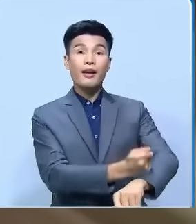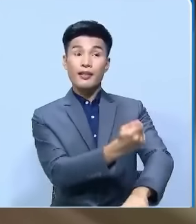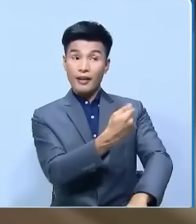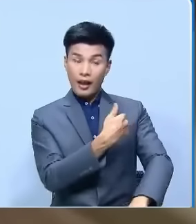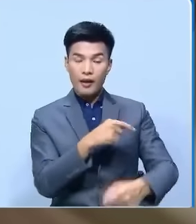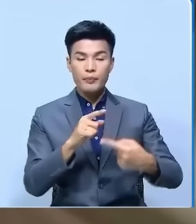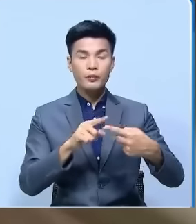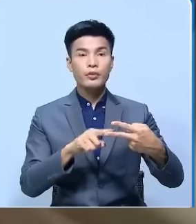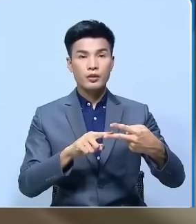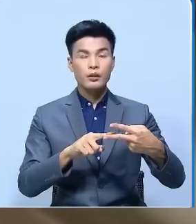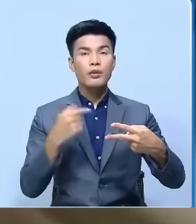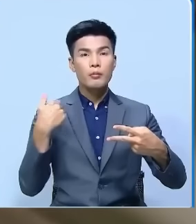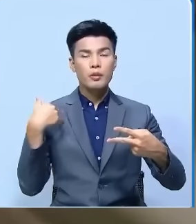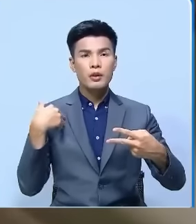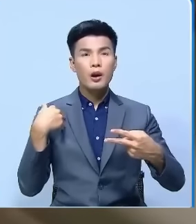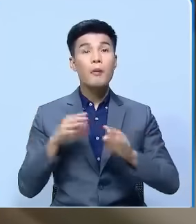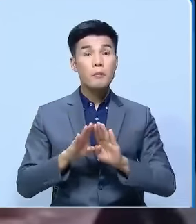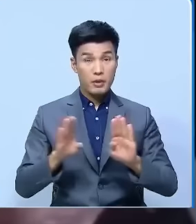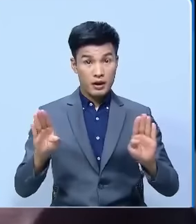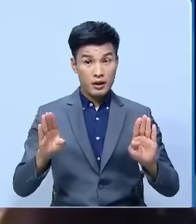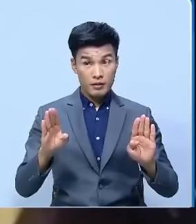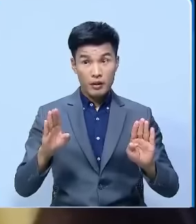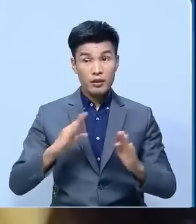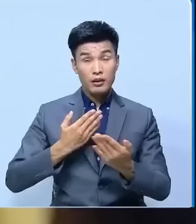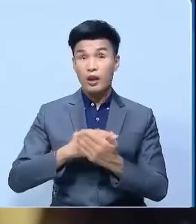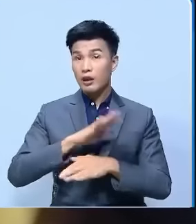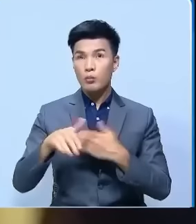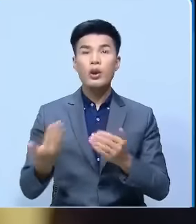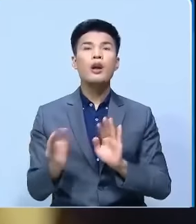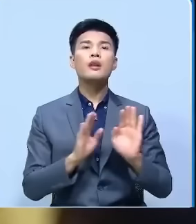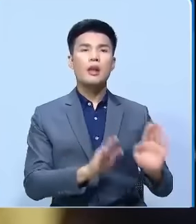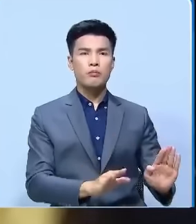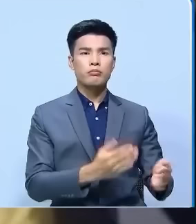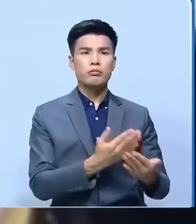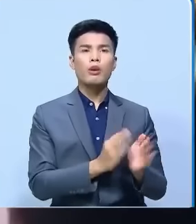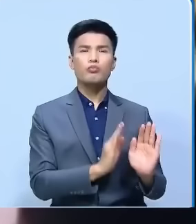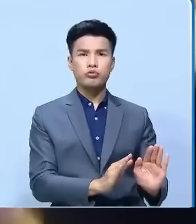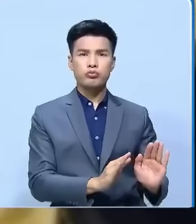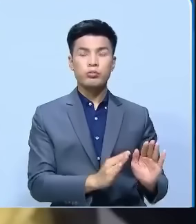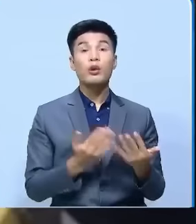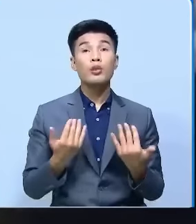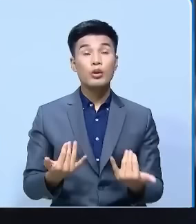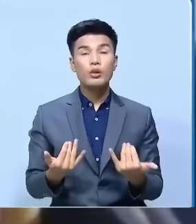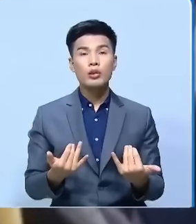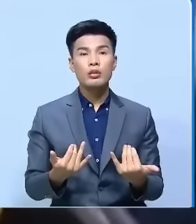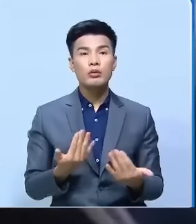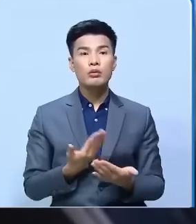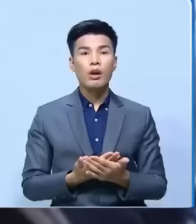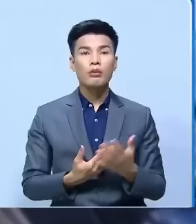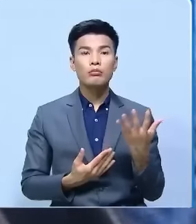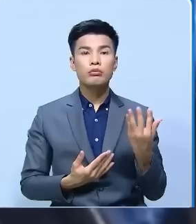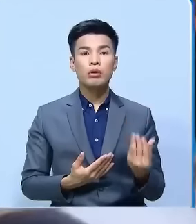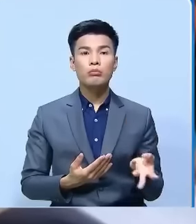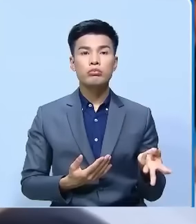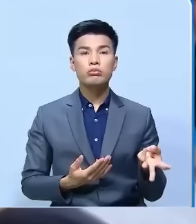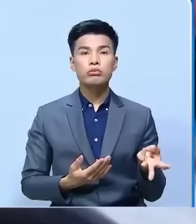บัญชีที่คือเปิดเอาไว้เนี่ยเงินทุกอย่างคุณยายเก็บไว้ในบัญชีนี้หมดทุกวันนี้เนี่ยไม่มีเงินในบัญชีแล้วนะคะ